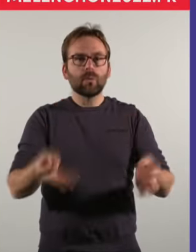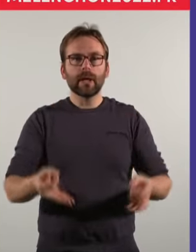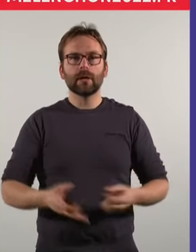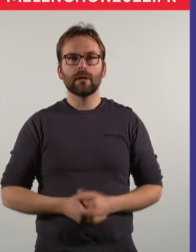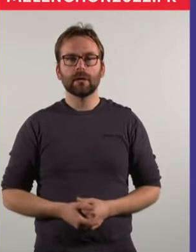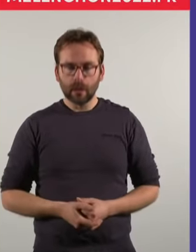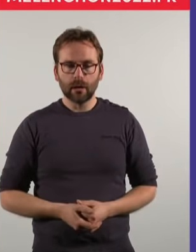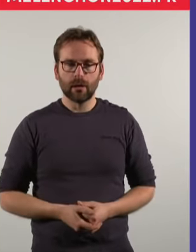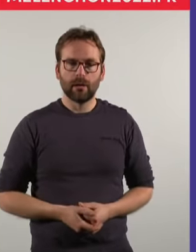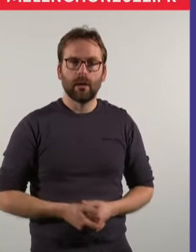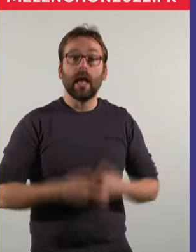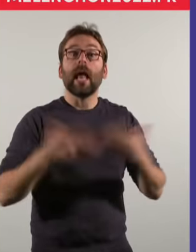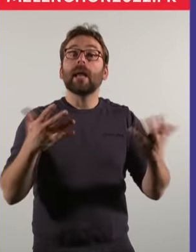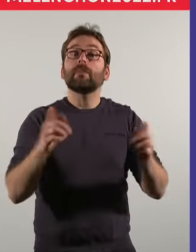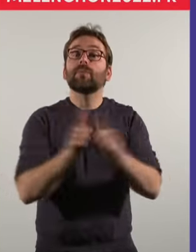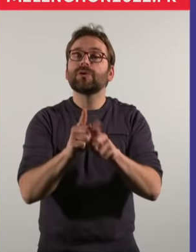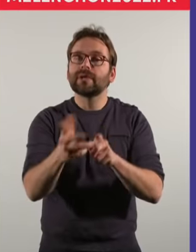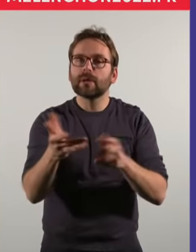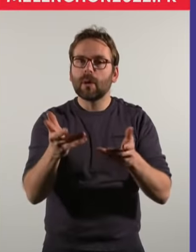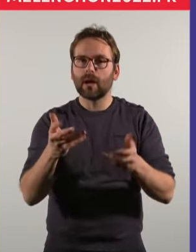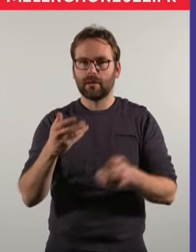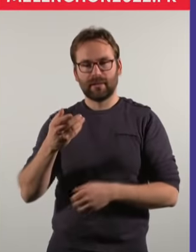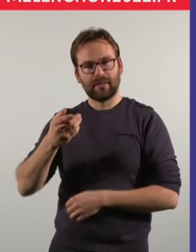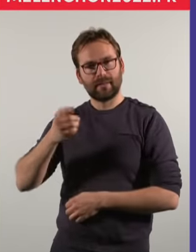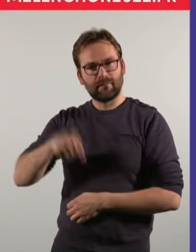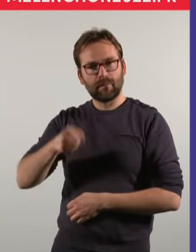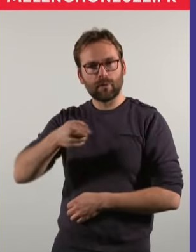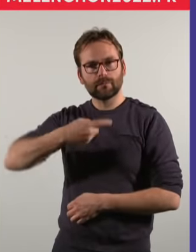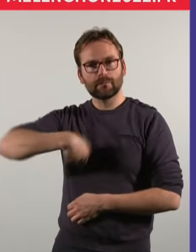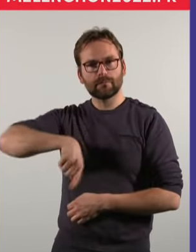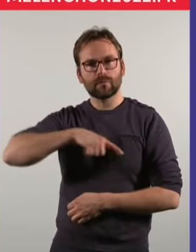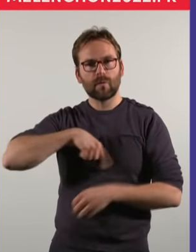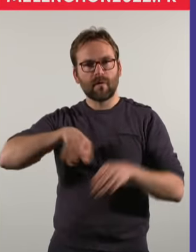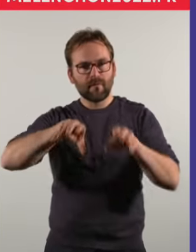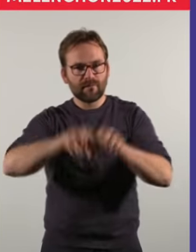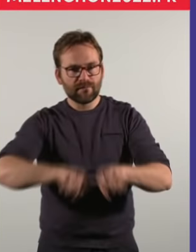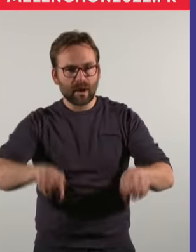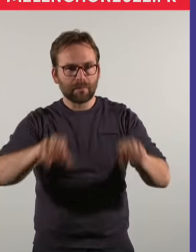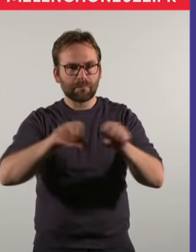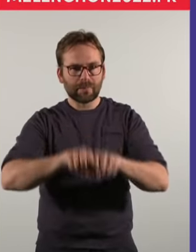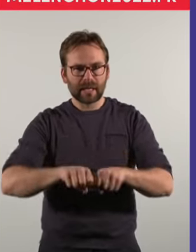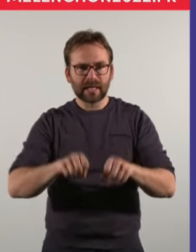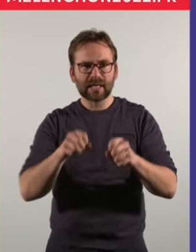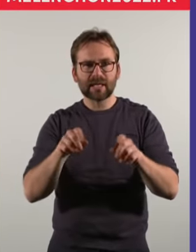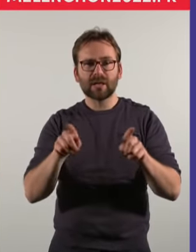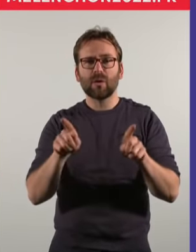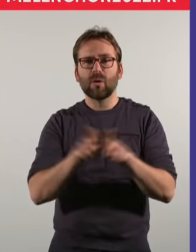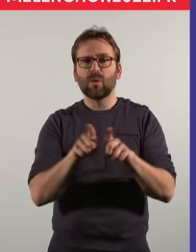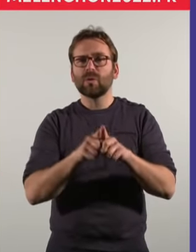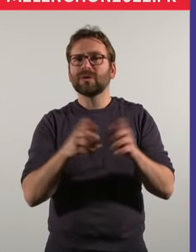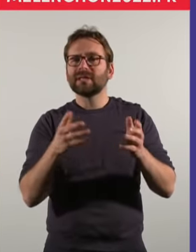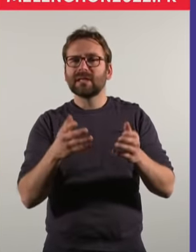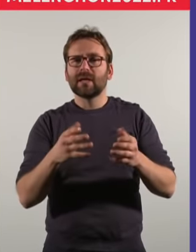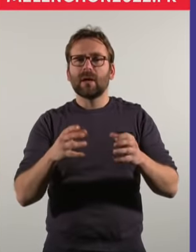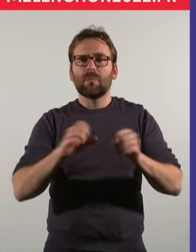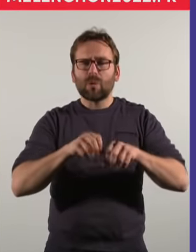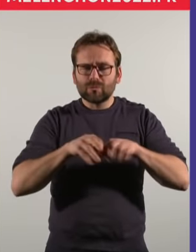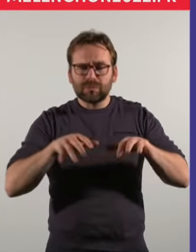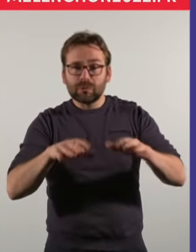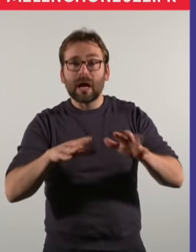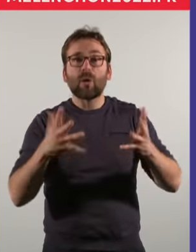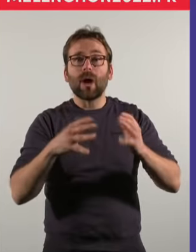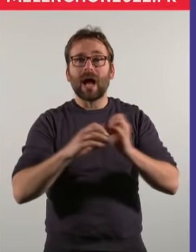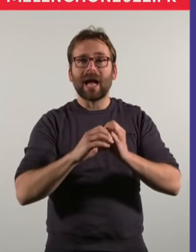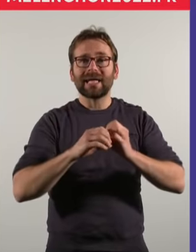Et puis, il nous faut fabriquer et produire ces milliers de cadres intermédiaires sans lesquels il